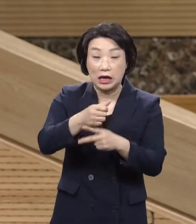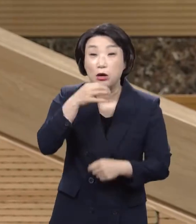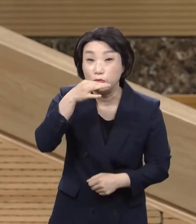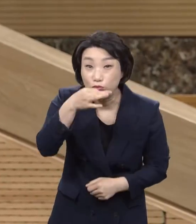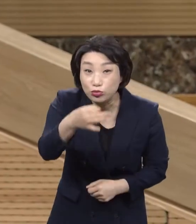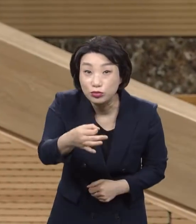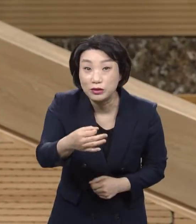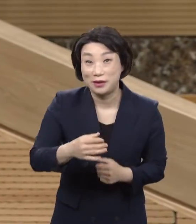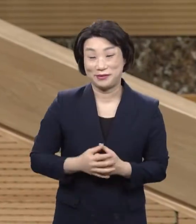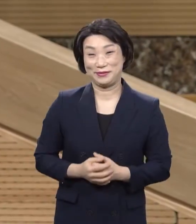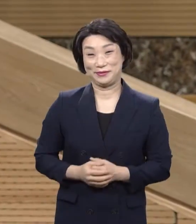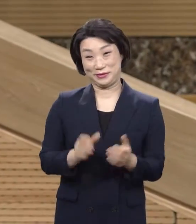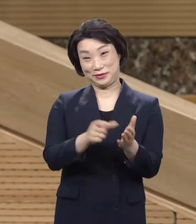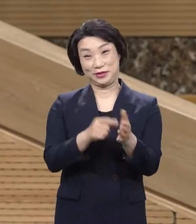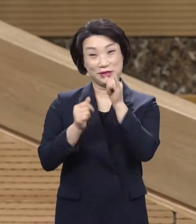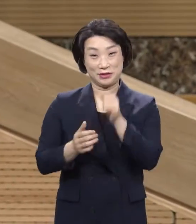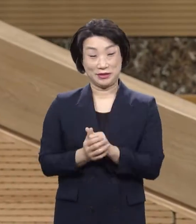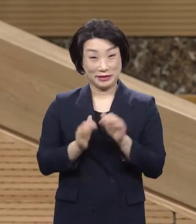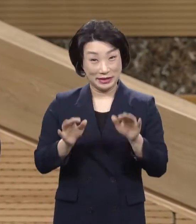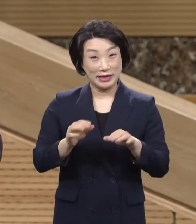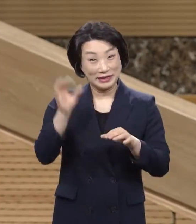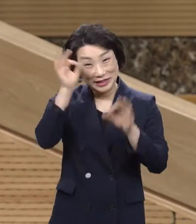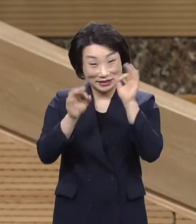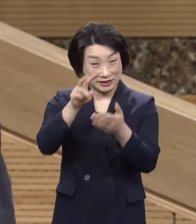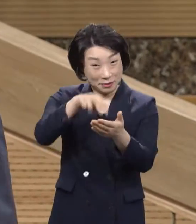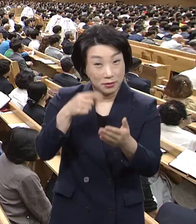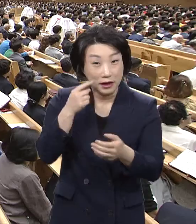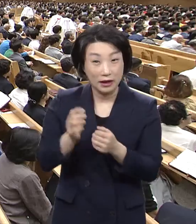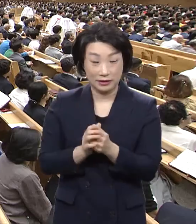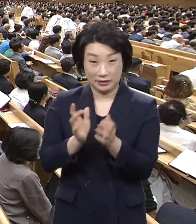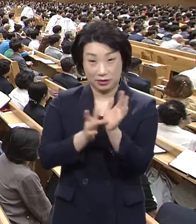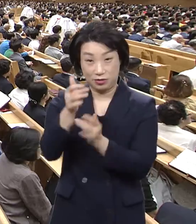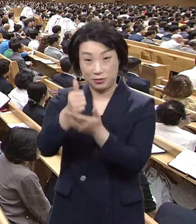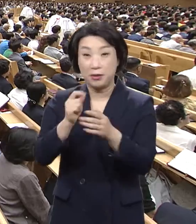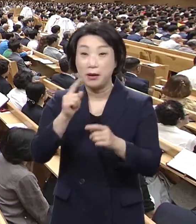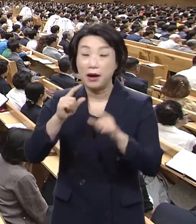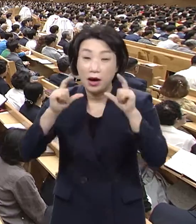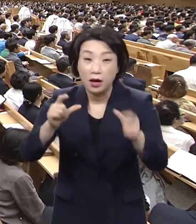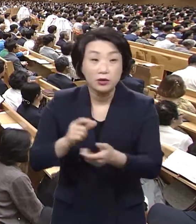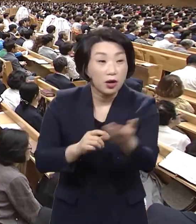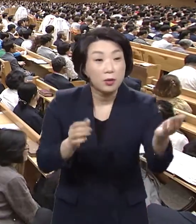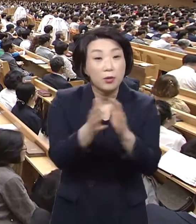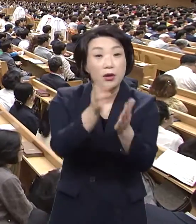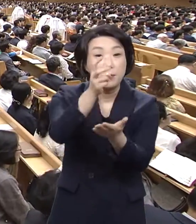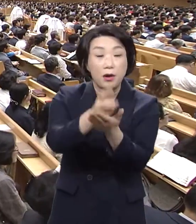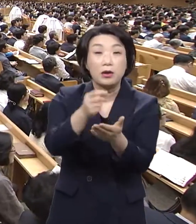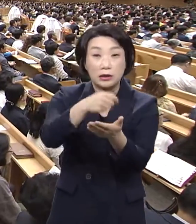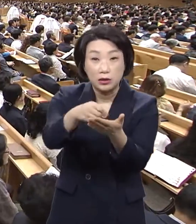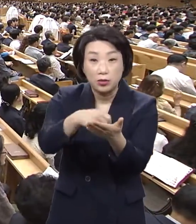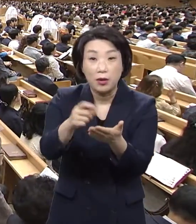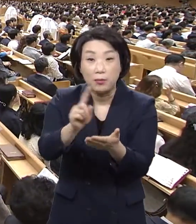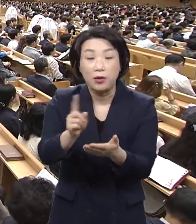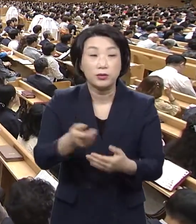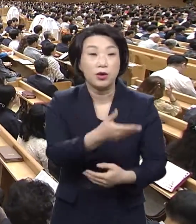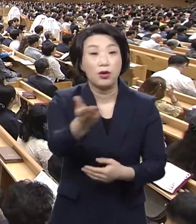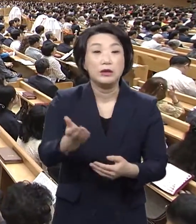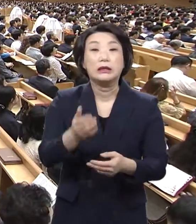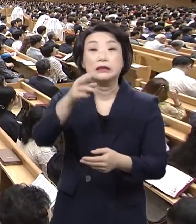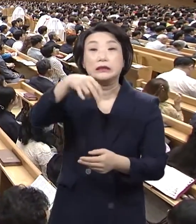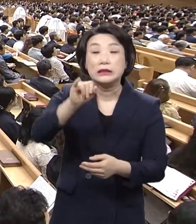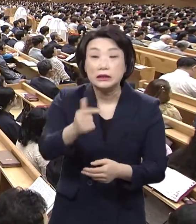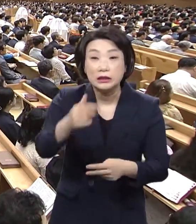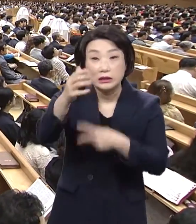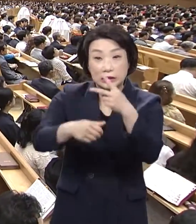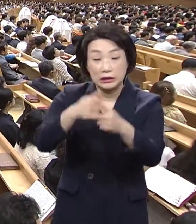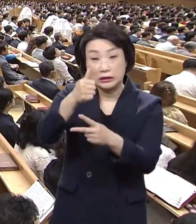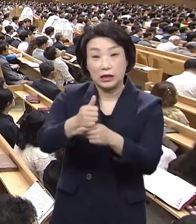하였거늘. 한번 찾아볼래? 예수께서 가라사대 너희 율법에 기록한 바 내가 너희를 신이라 하였노라